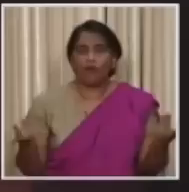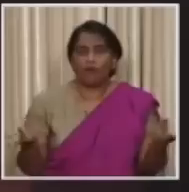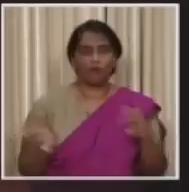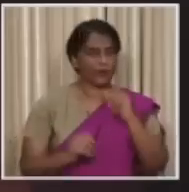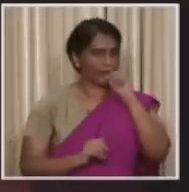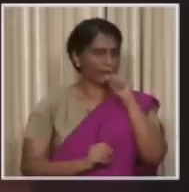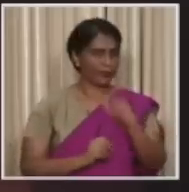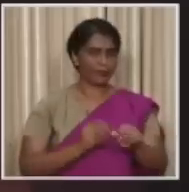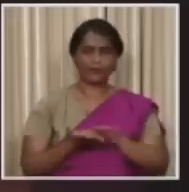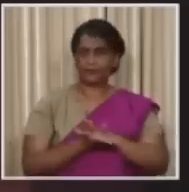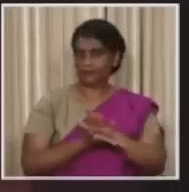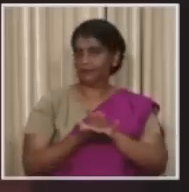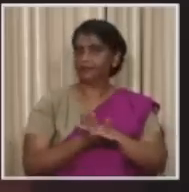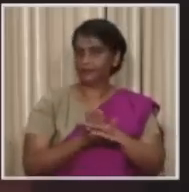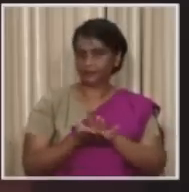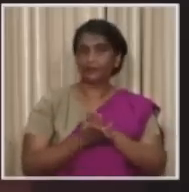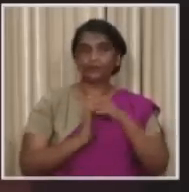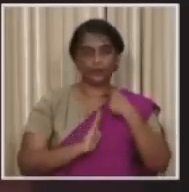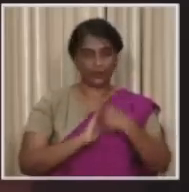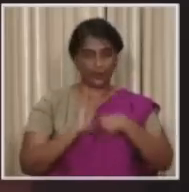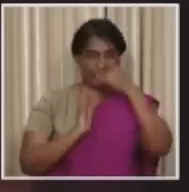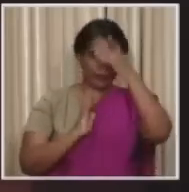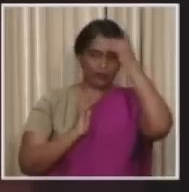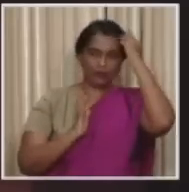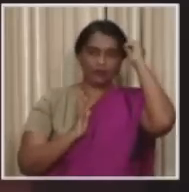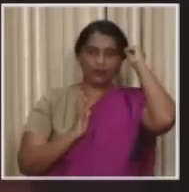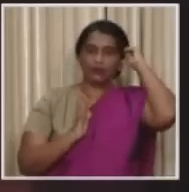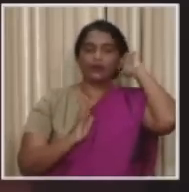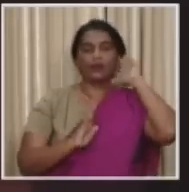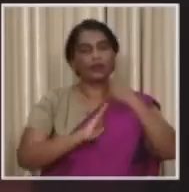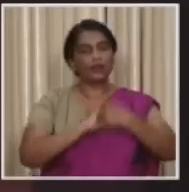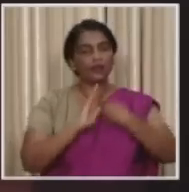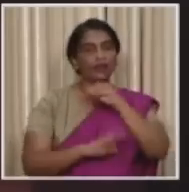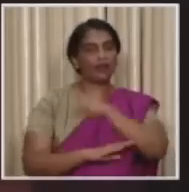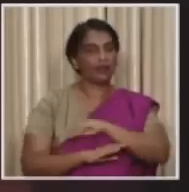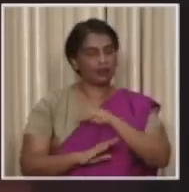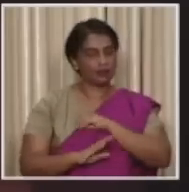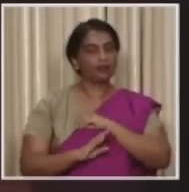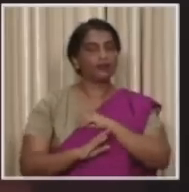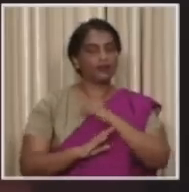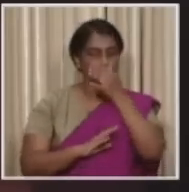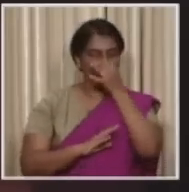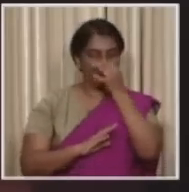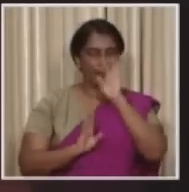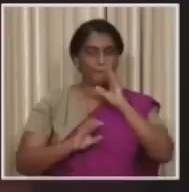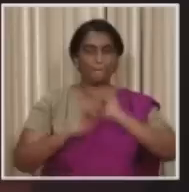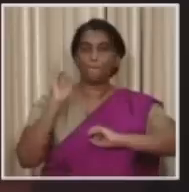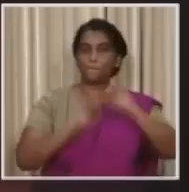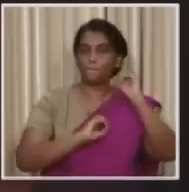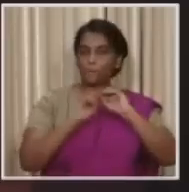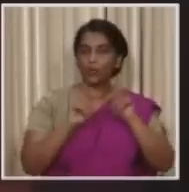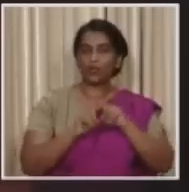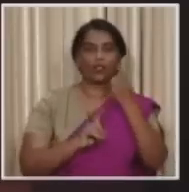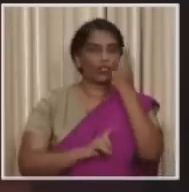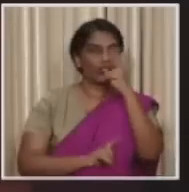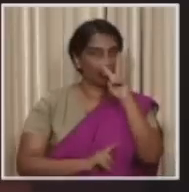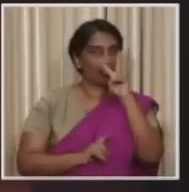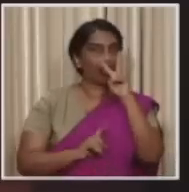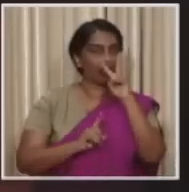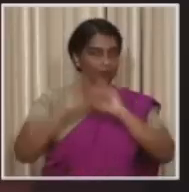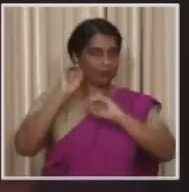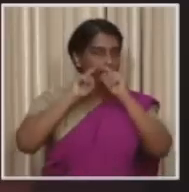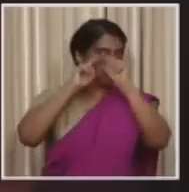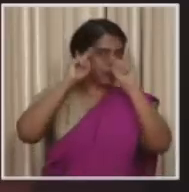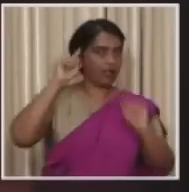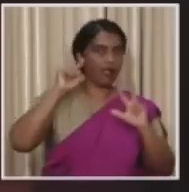පැහැදිලිවම මේ රටේ ජාතික ආදායම දළ දේශීය නිෂ්පාදිතයේ ප්‍රතිශතයක් හැටියට 12 සිට